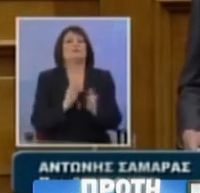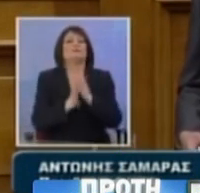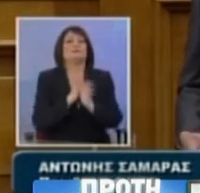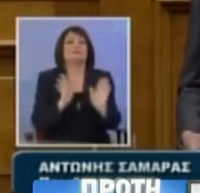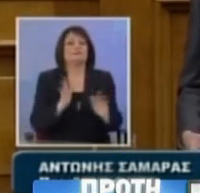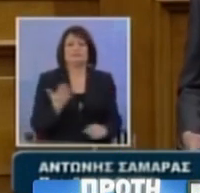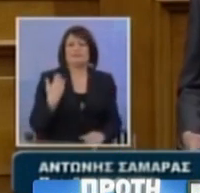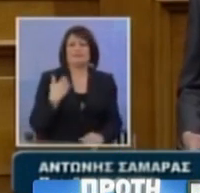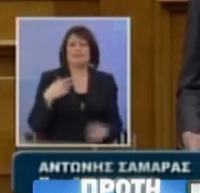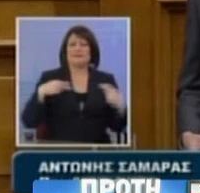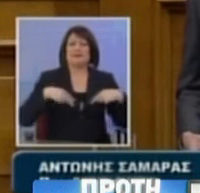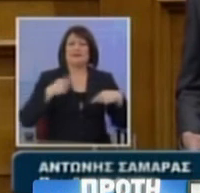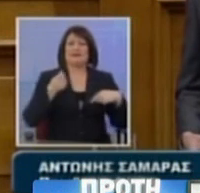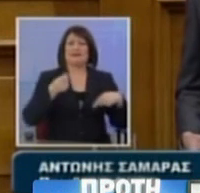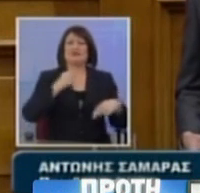δεν έγινε κατανόητο.